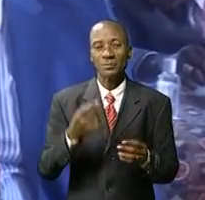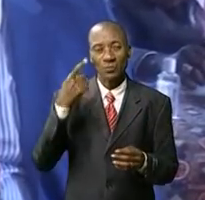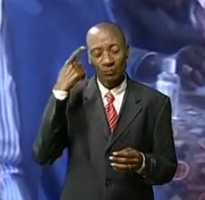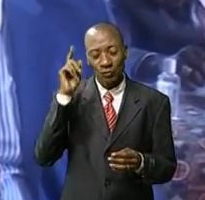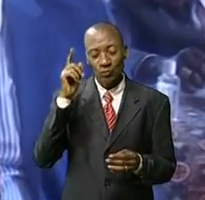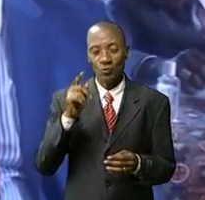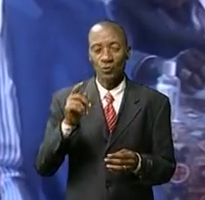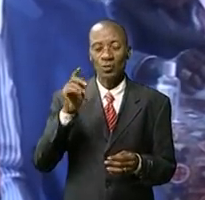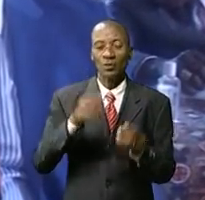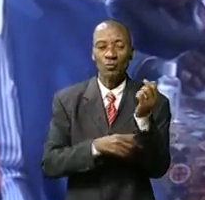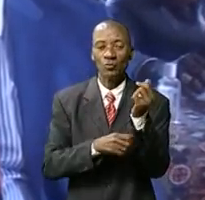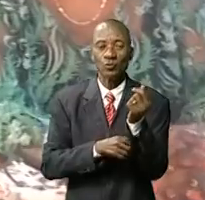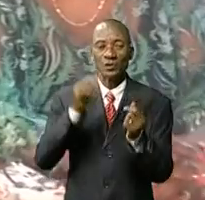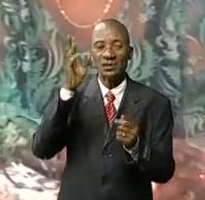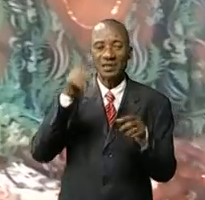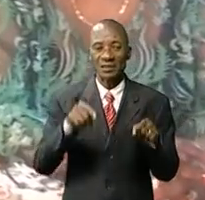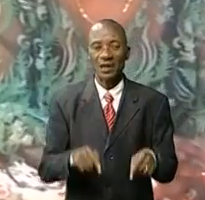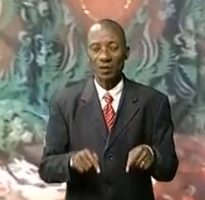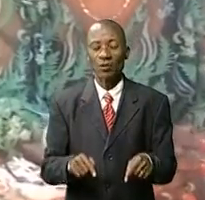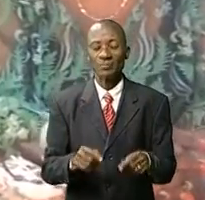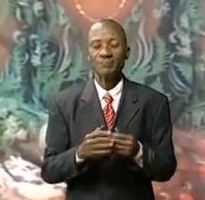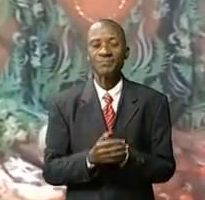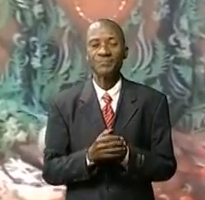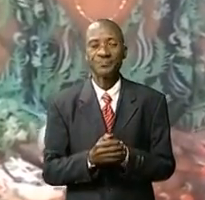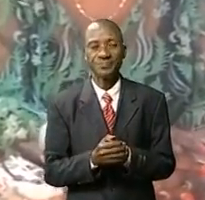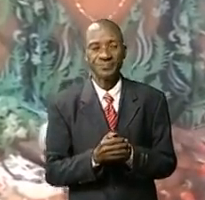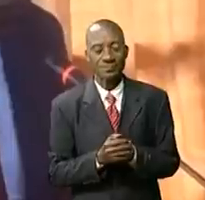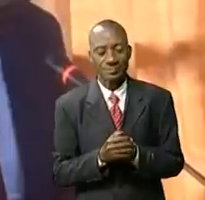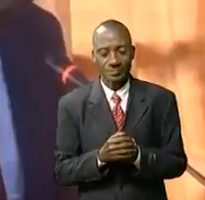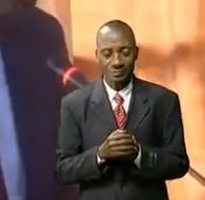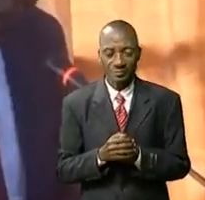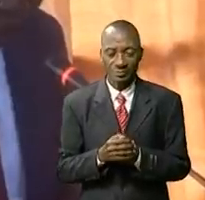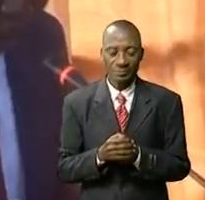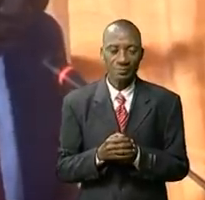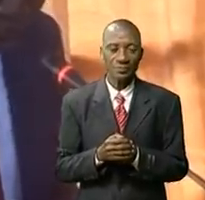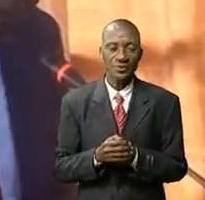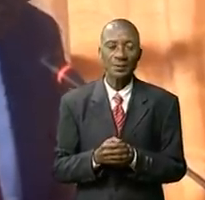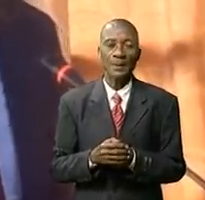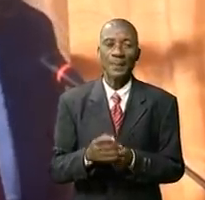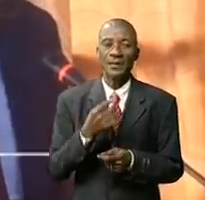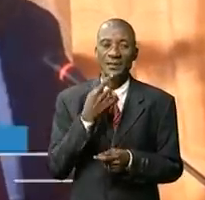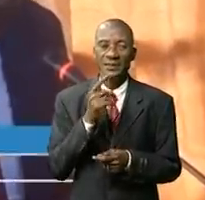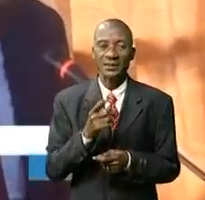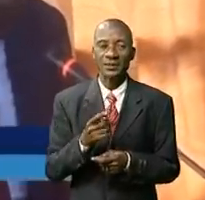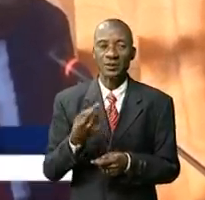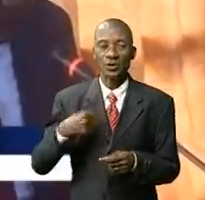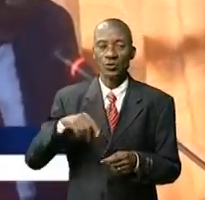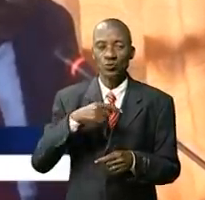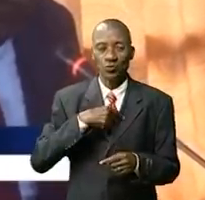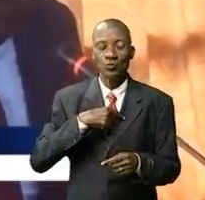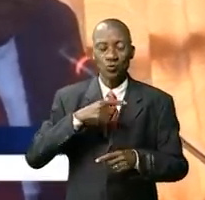Kinoises et Kinois sont demandeurs. Les conférences budgétaires sont un moment important du processus budgétaire